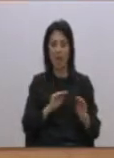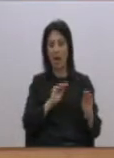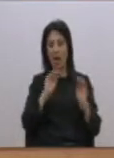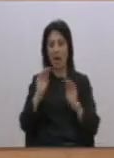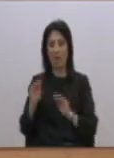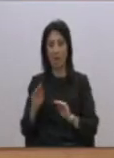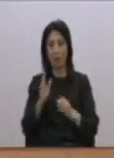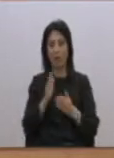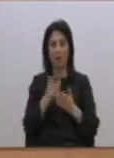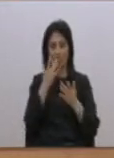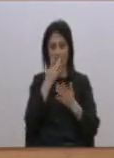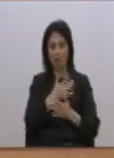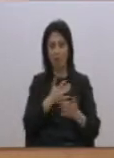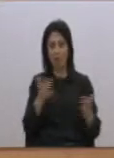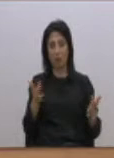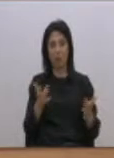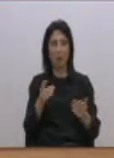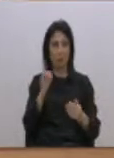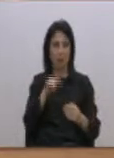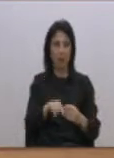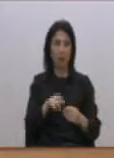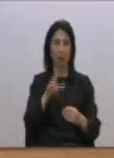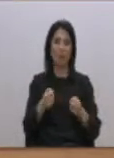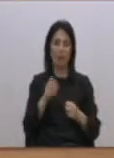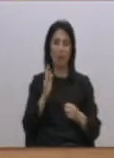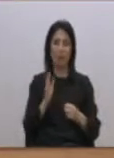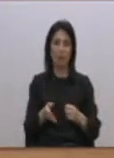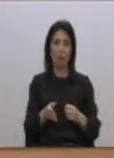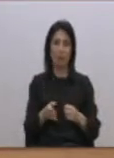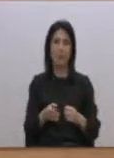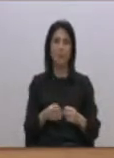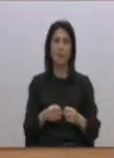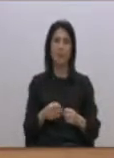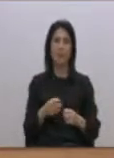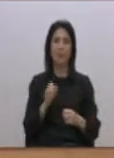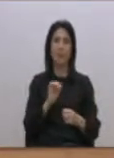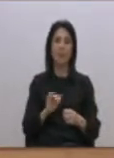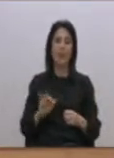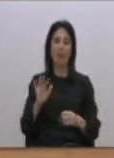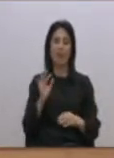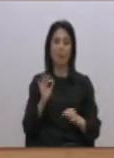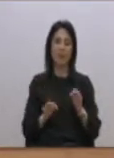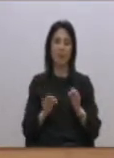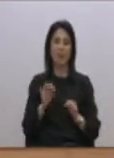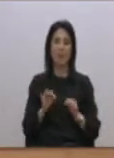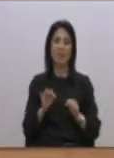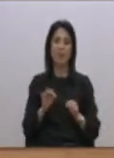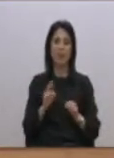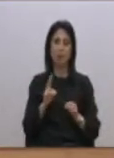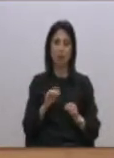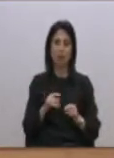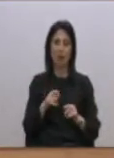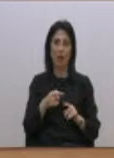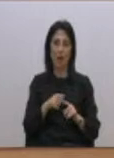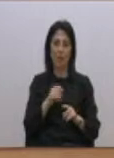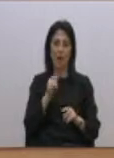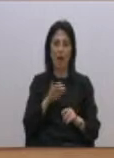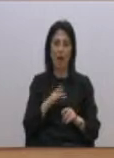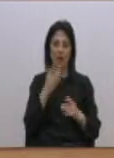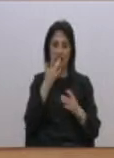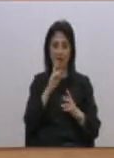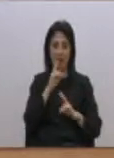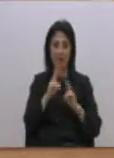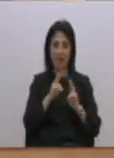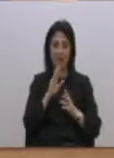რადგან ის არის საჯარო, მაშინ როდესაც ევროპის სასამართლოშიც კი ხომ ამ აქტების